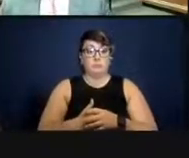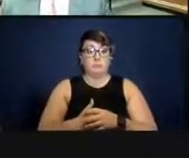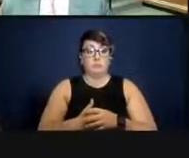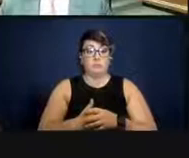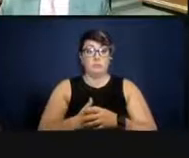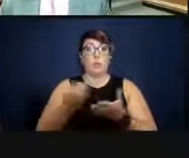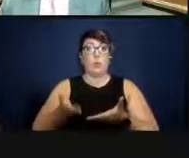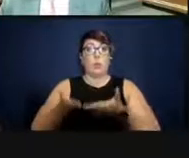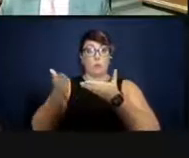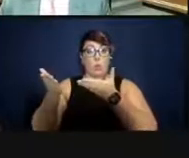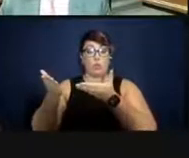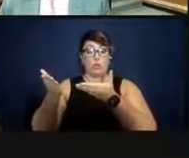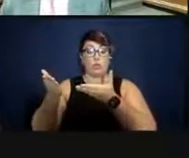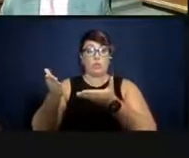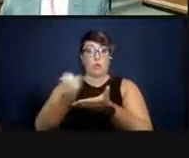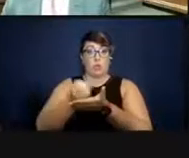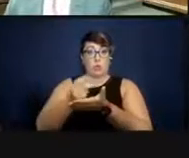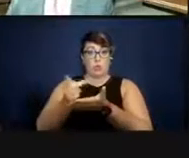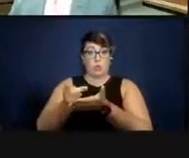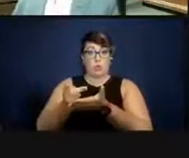kama tulivyopanga. Kwa hivyo,